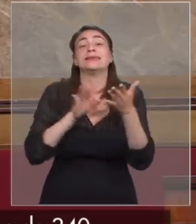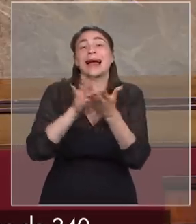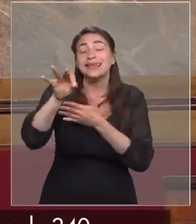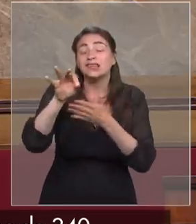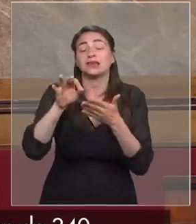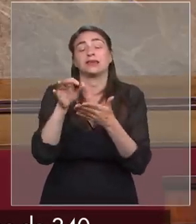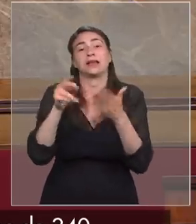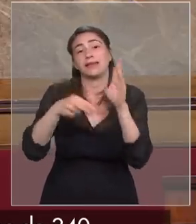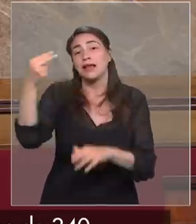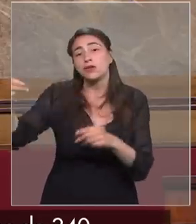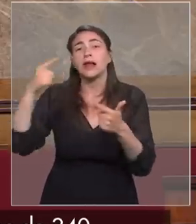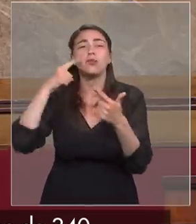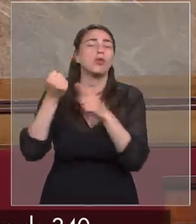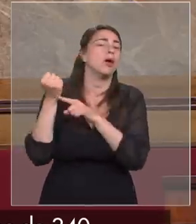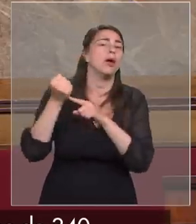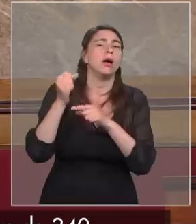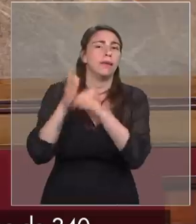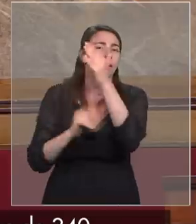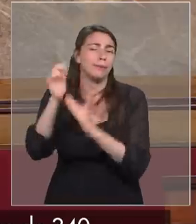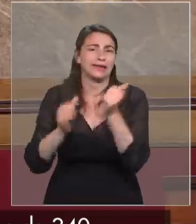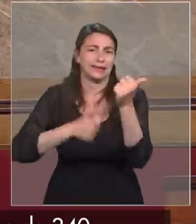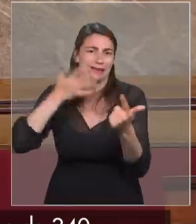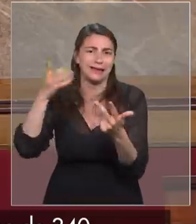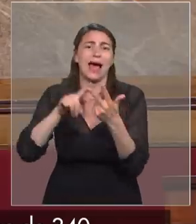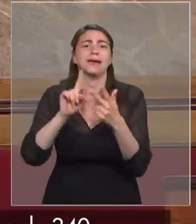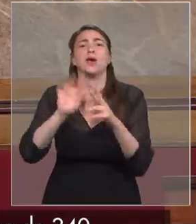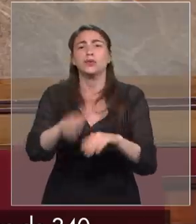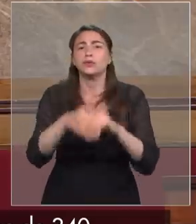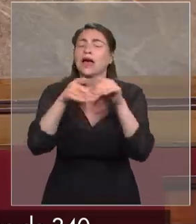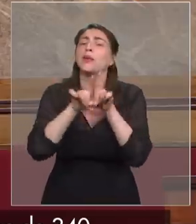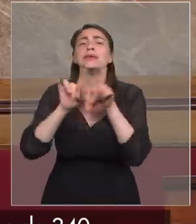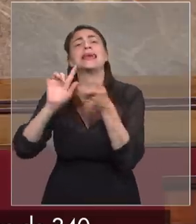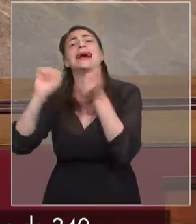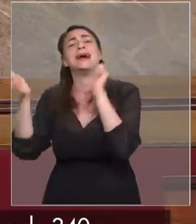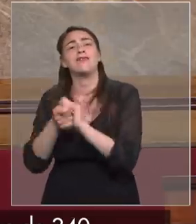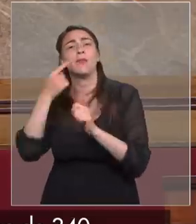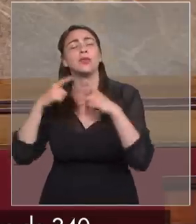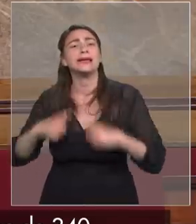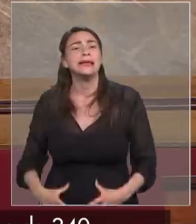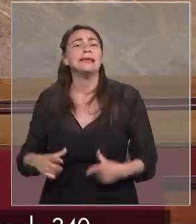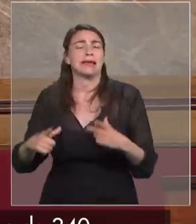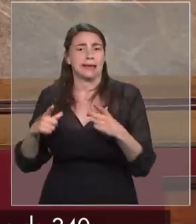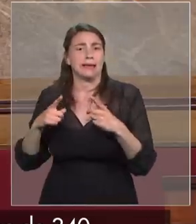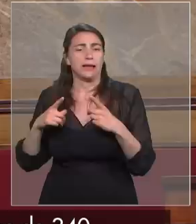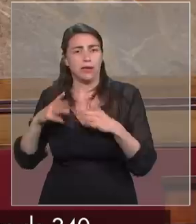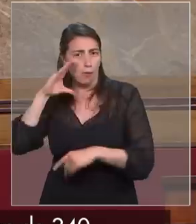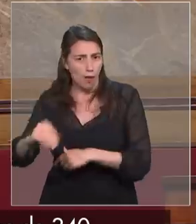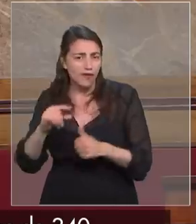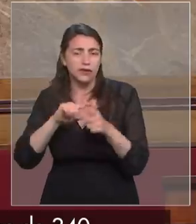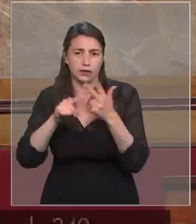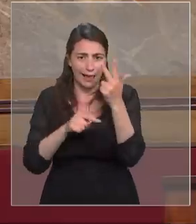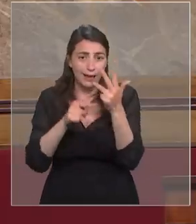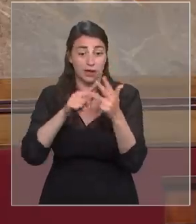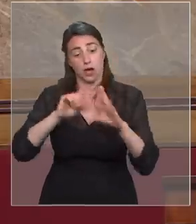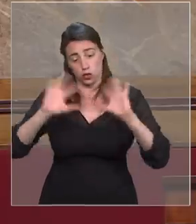métiers d'art présentée la semaine dernière, le soutien à l'apprentissage et la réforme des lycées professionnels qui ont vocation à apporter des réponses aux difficultés de recrutement.